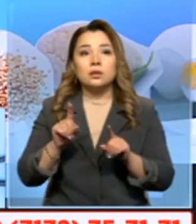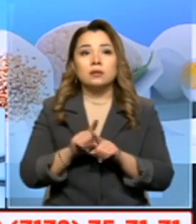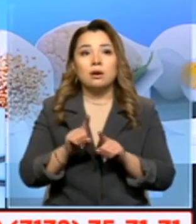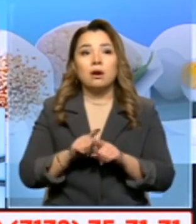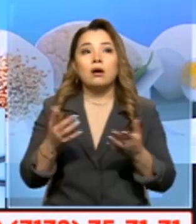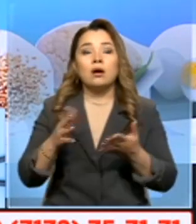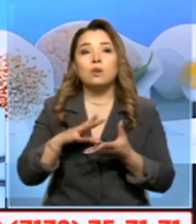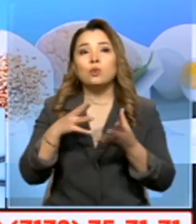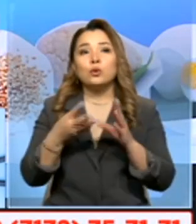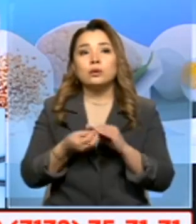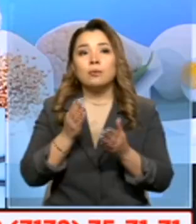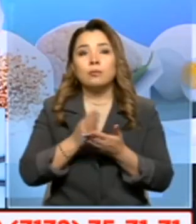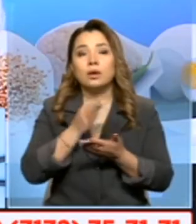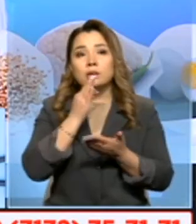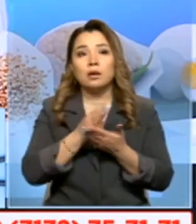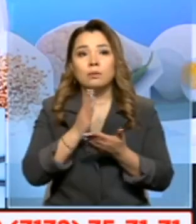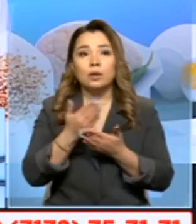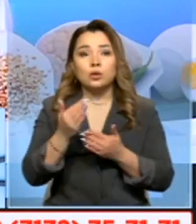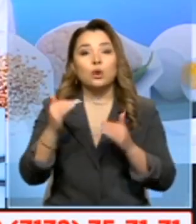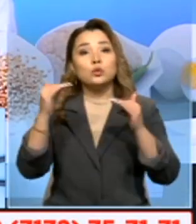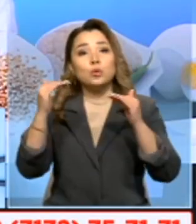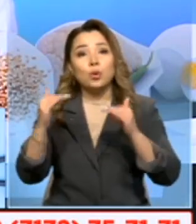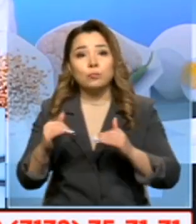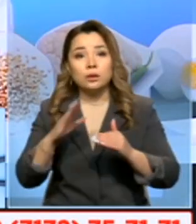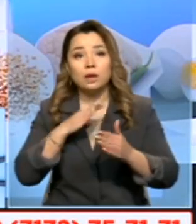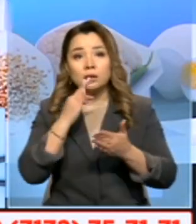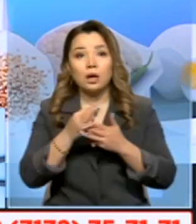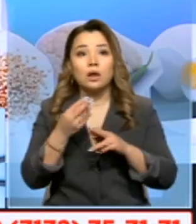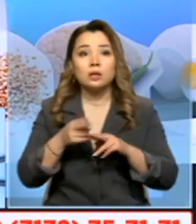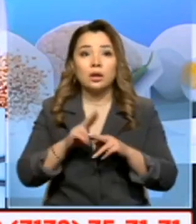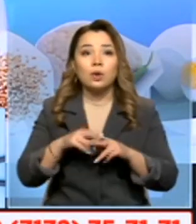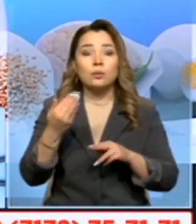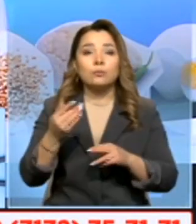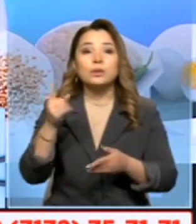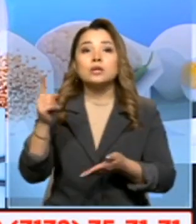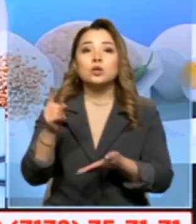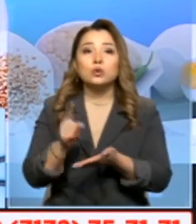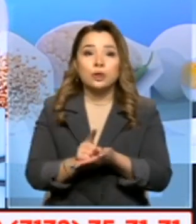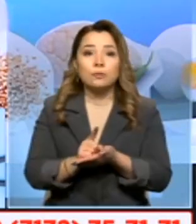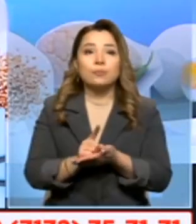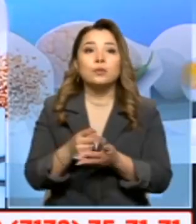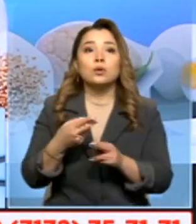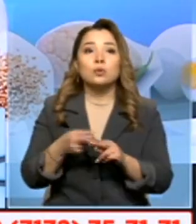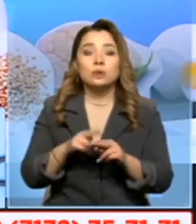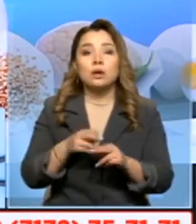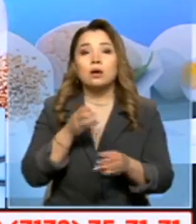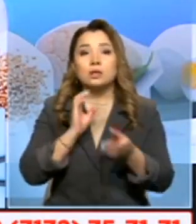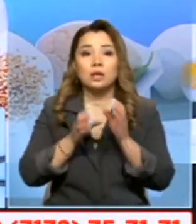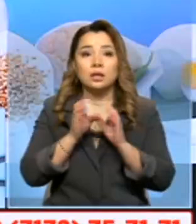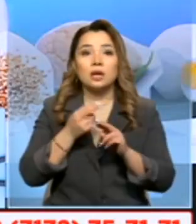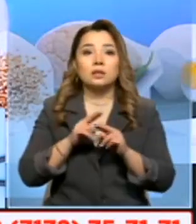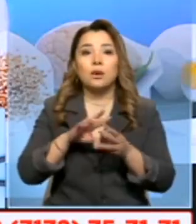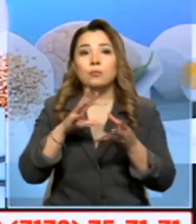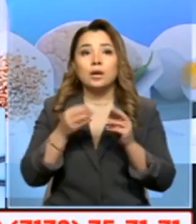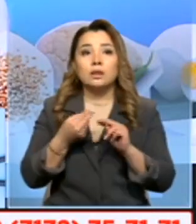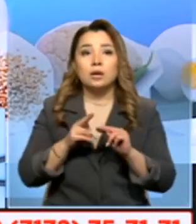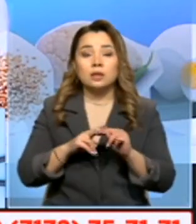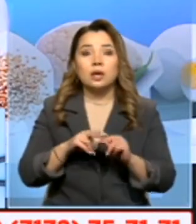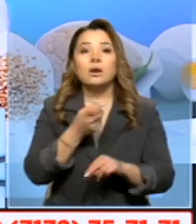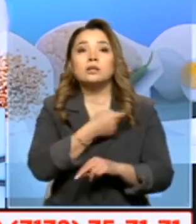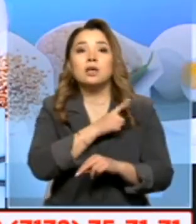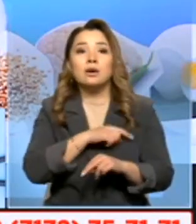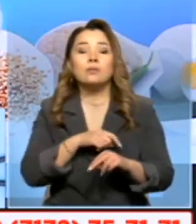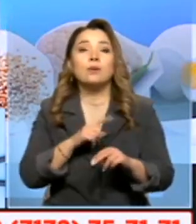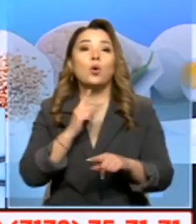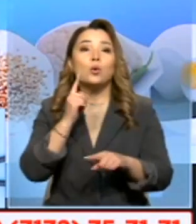қандай мөлшерде екені. Күрт төмен болатын болса, онда сізді міндетті түрде осы ішіп жатқан жалпы